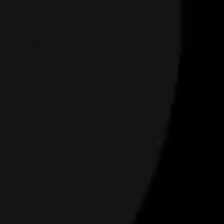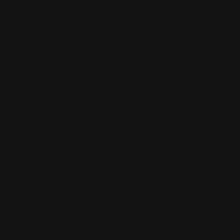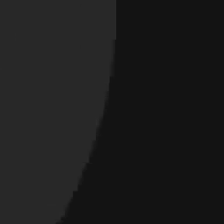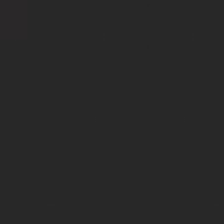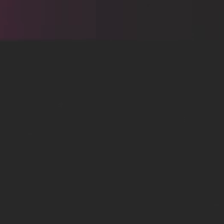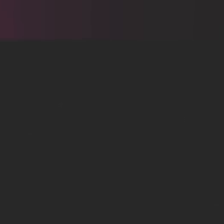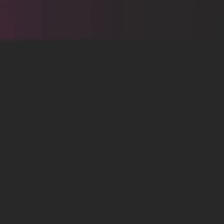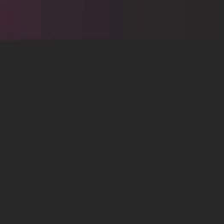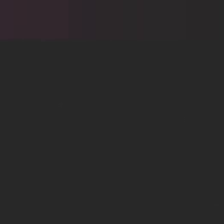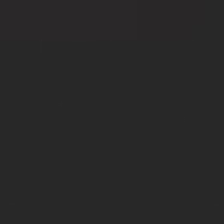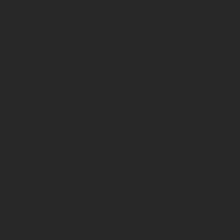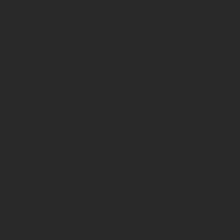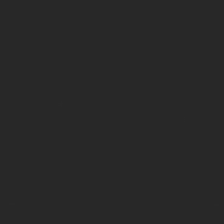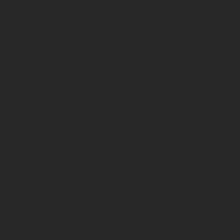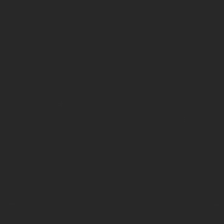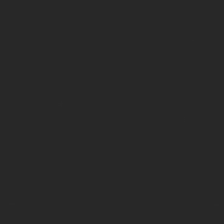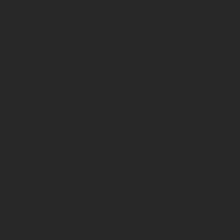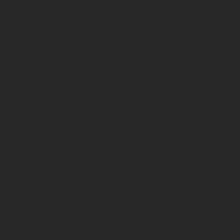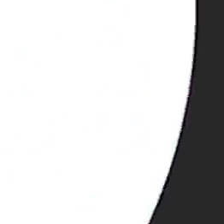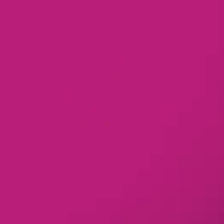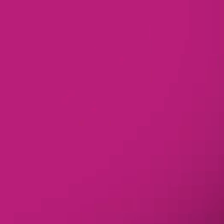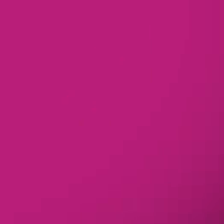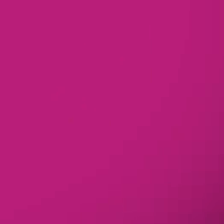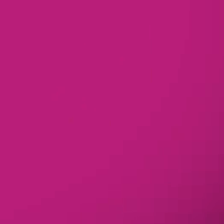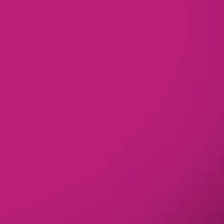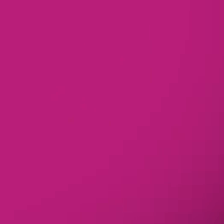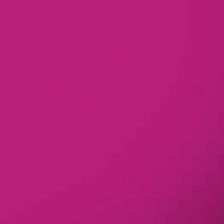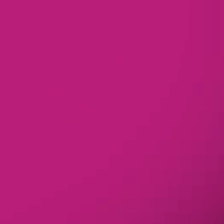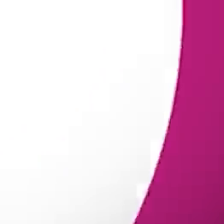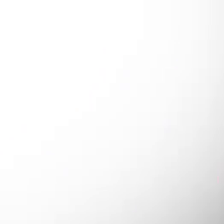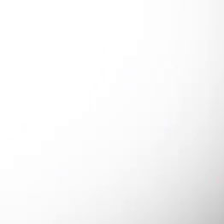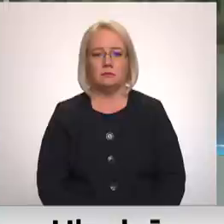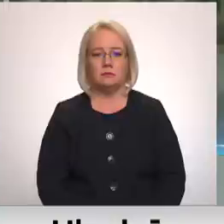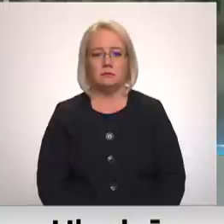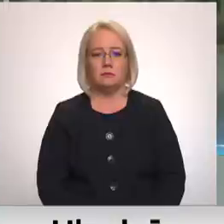Re, visi ēters ir te!